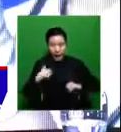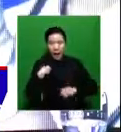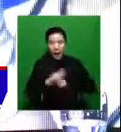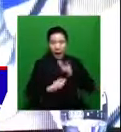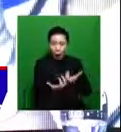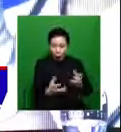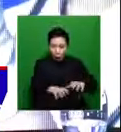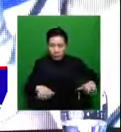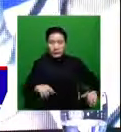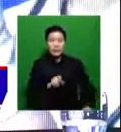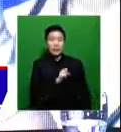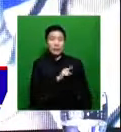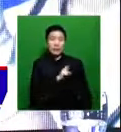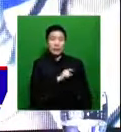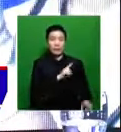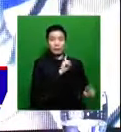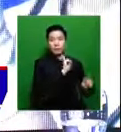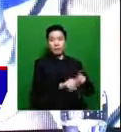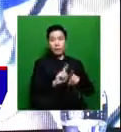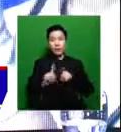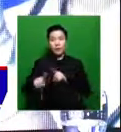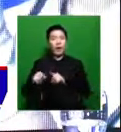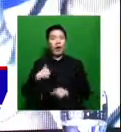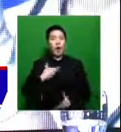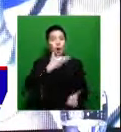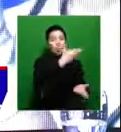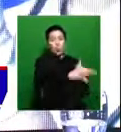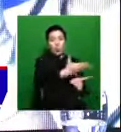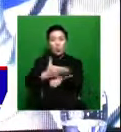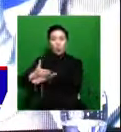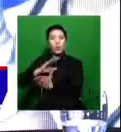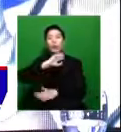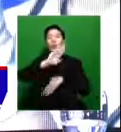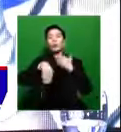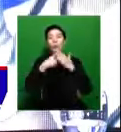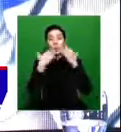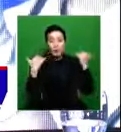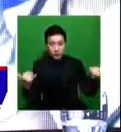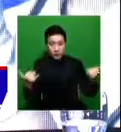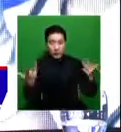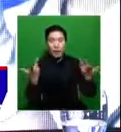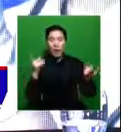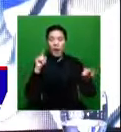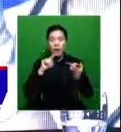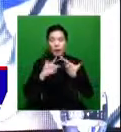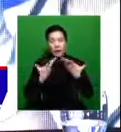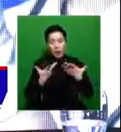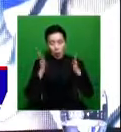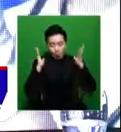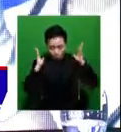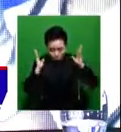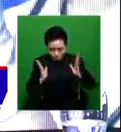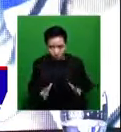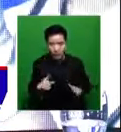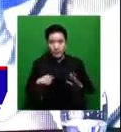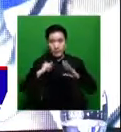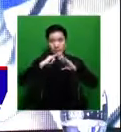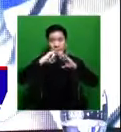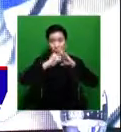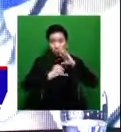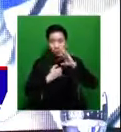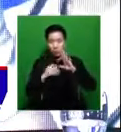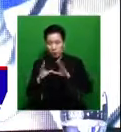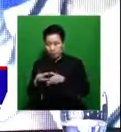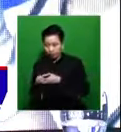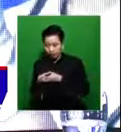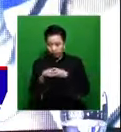จัดกิจกรรมทางศาสนาและวัฒนธรรมต่างๆนะครับงดกิจกรรมที่มีการเคลื่อนย้ายคนข้ามจังหวัดของหน่วยงานที่มี